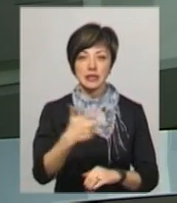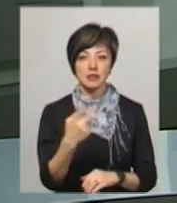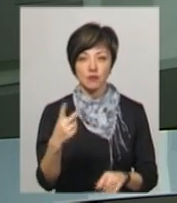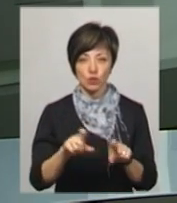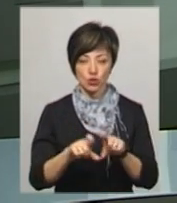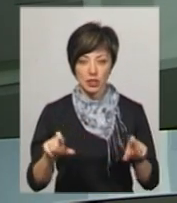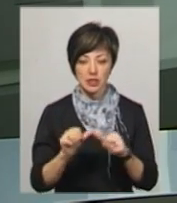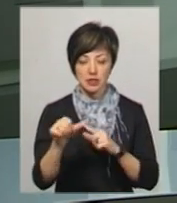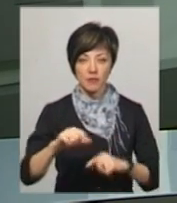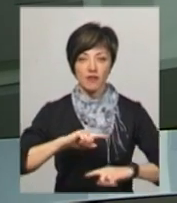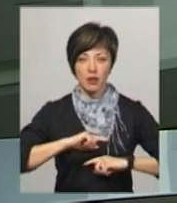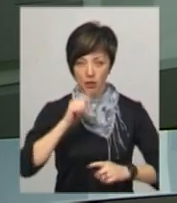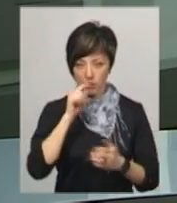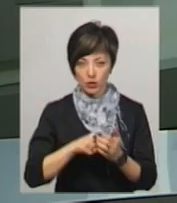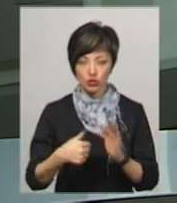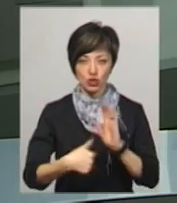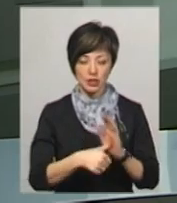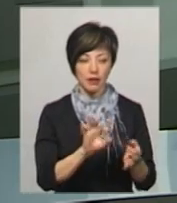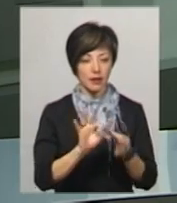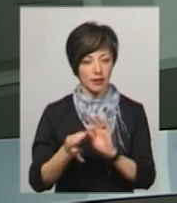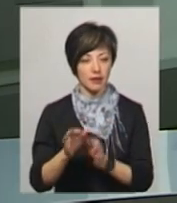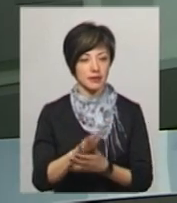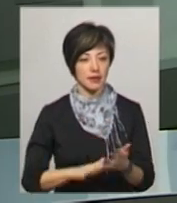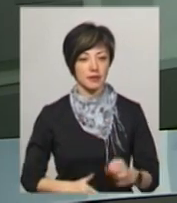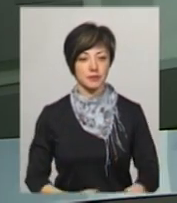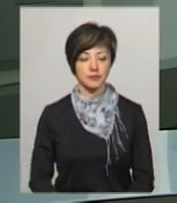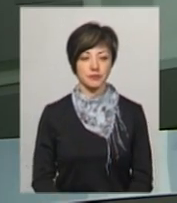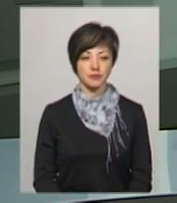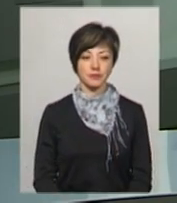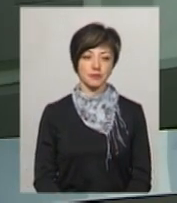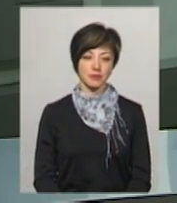шкіл. З них у фінал прийшло 6. Деталі у сюжеті Вікторії Зелінської.